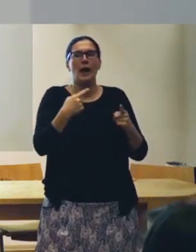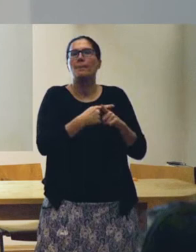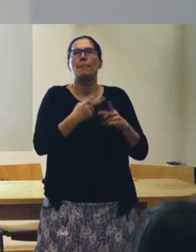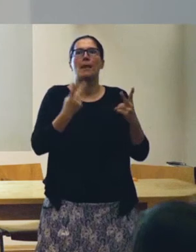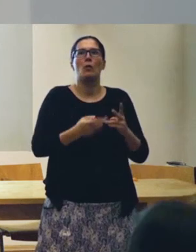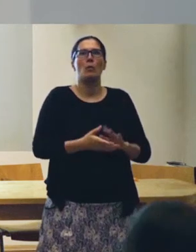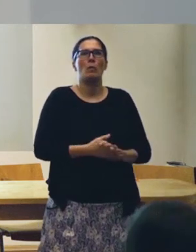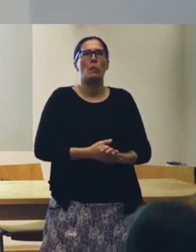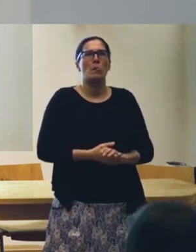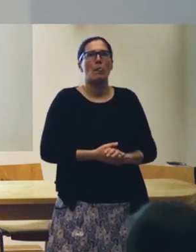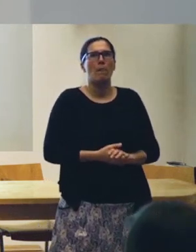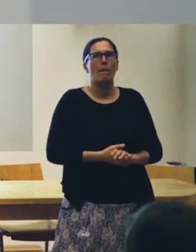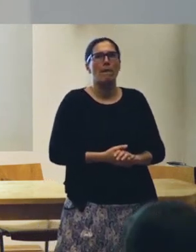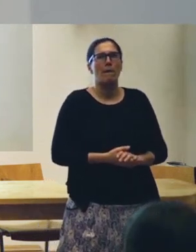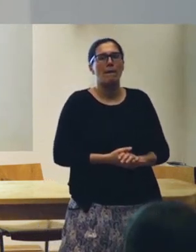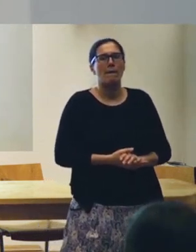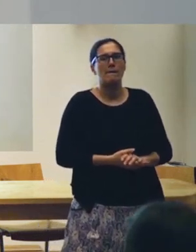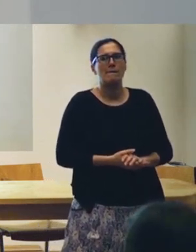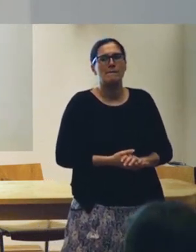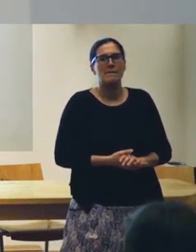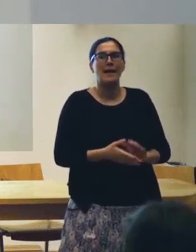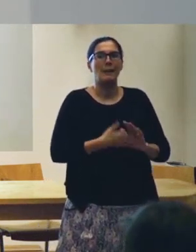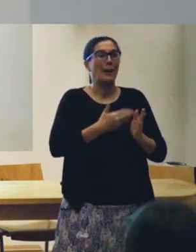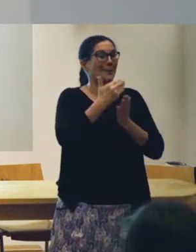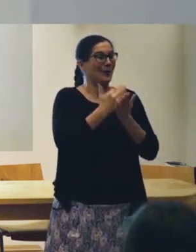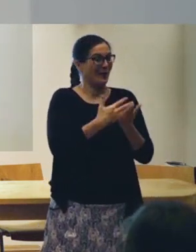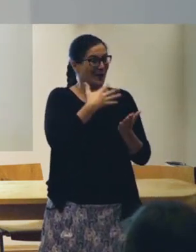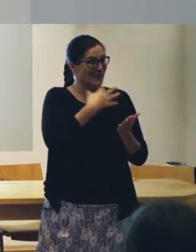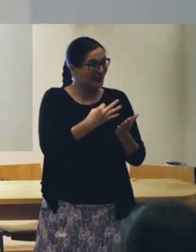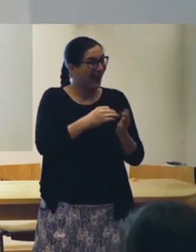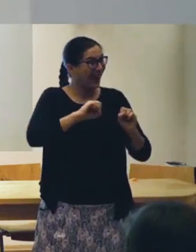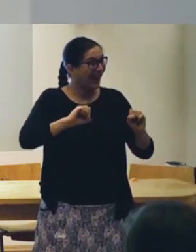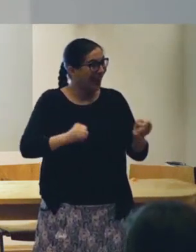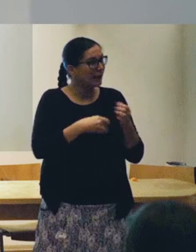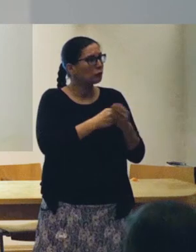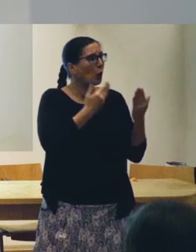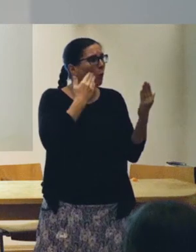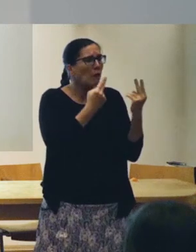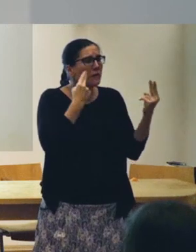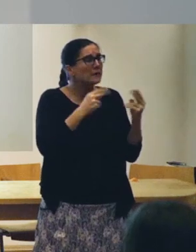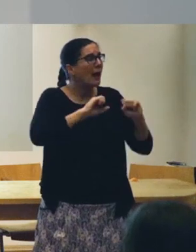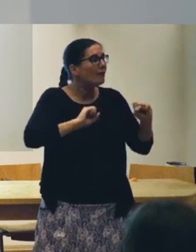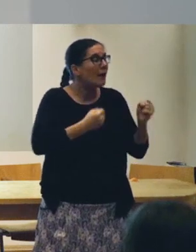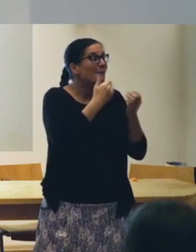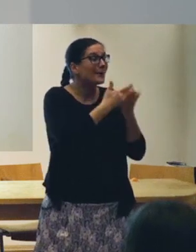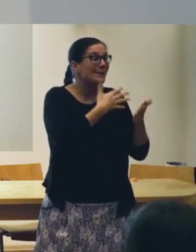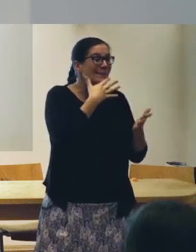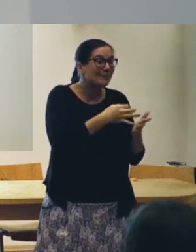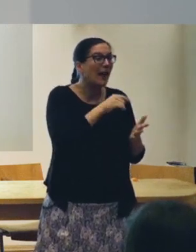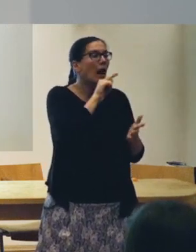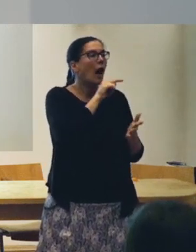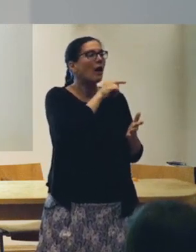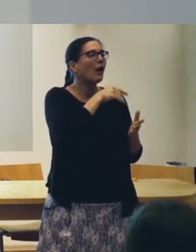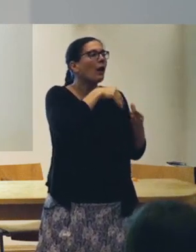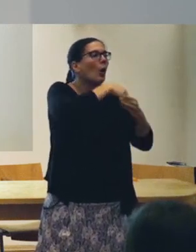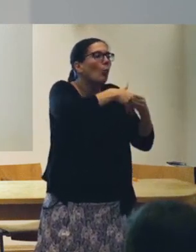rozpor mezi tím, jak třeba hezký program nebo zajímavý program ty instituce produkují a za jakých